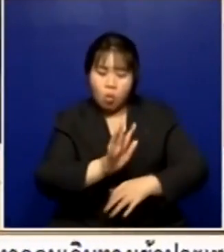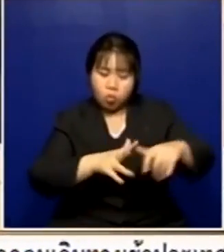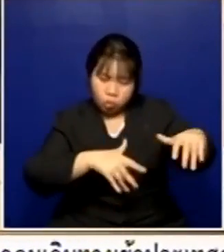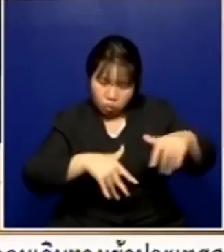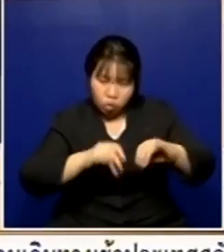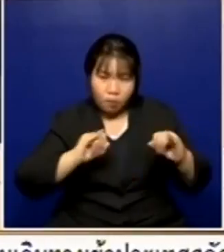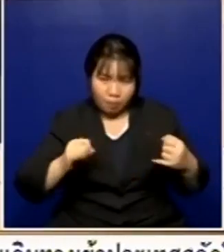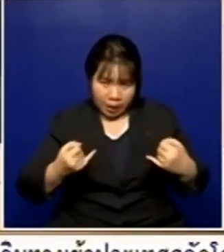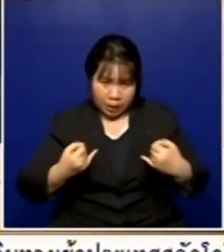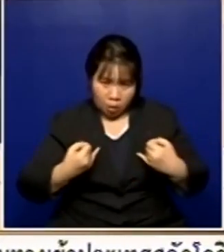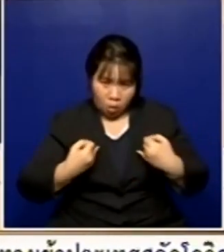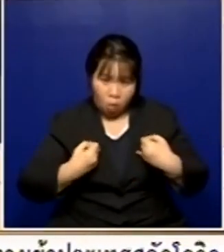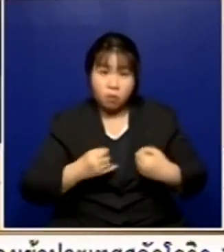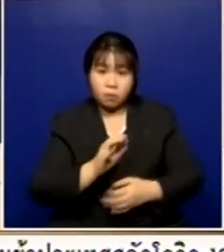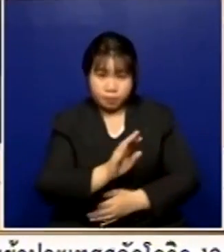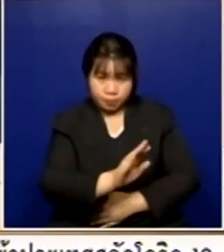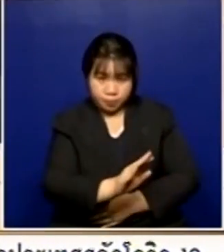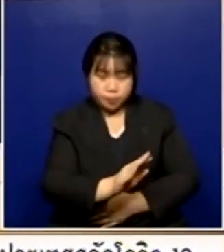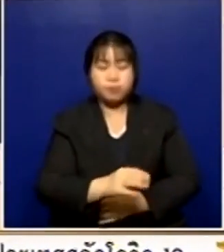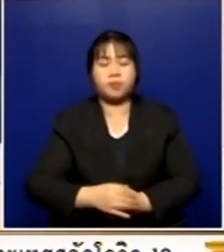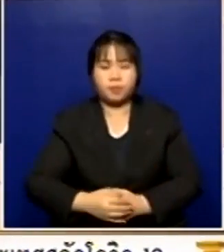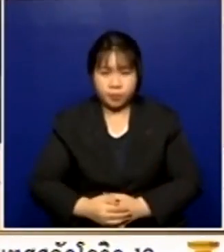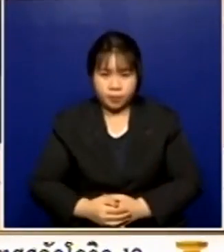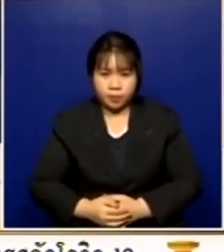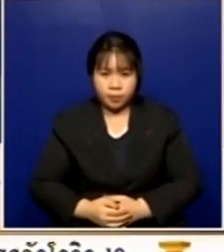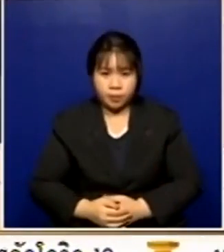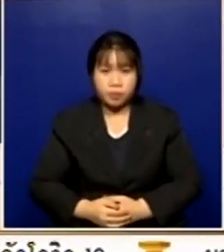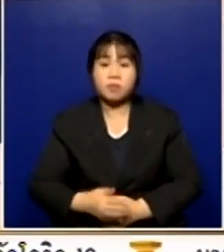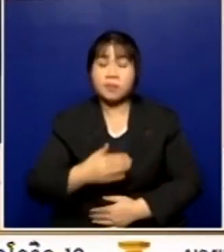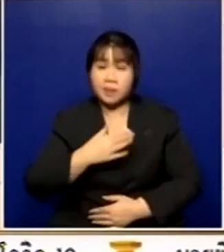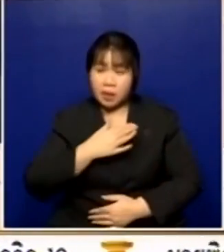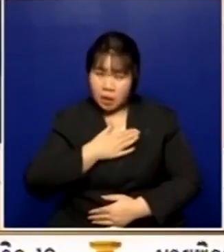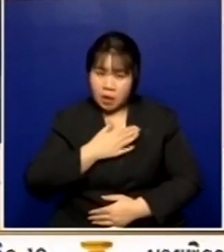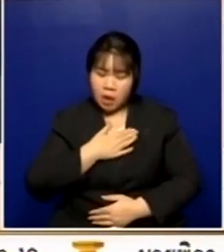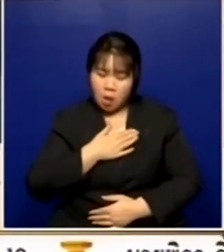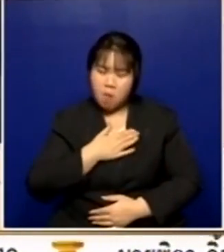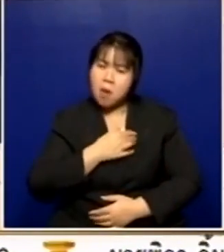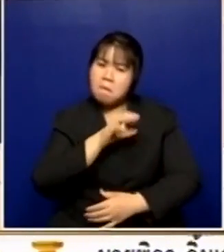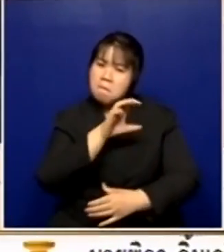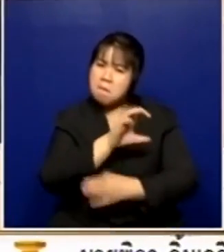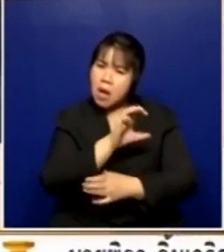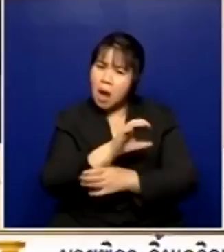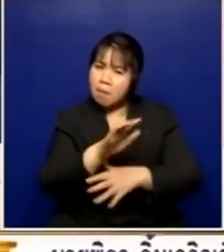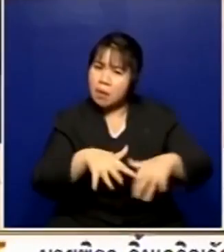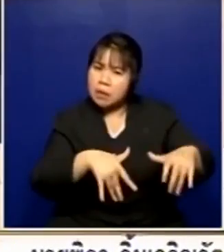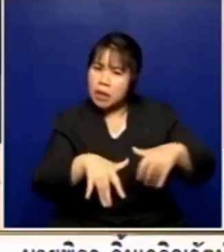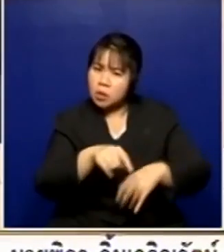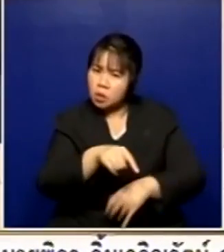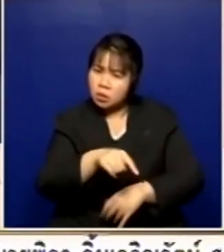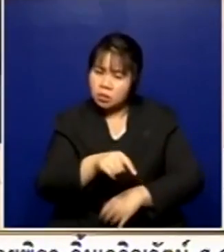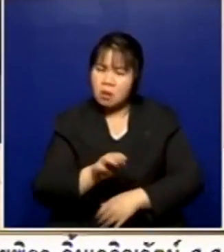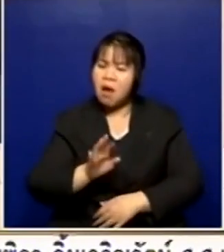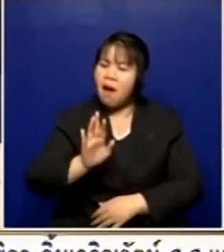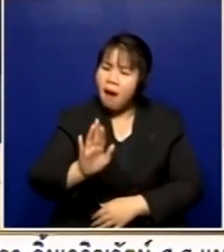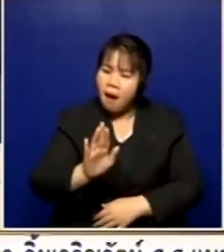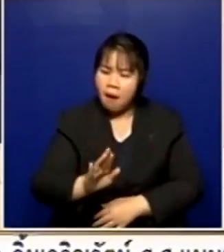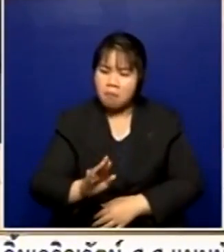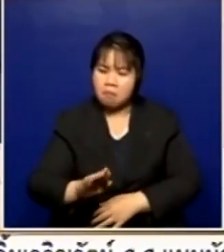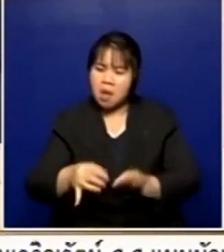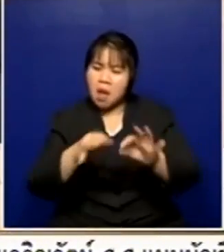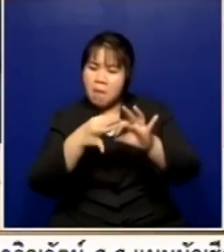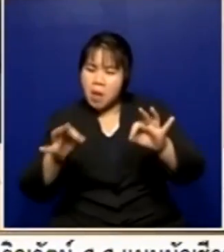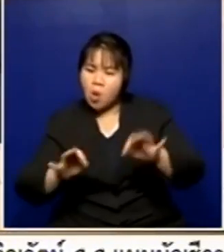ชนแล้วจะไปกำหนดประชาชนมา3จะดวงนี้